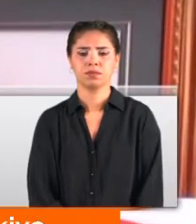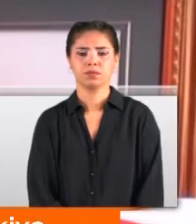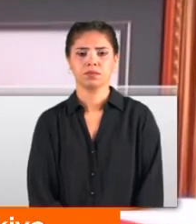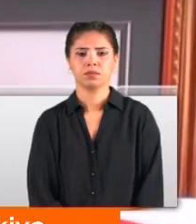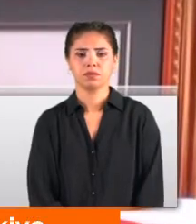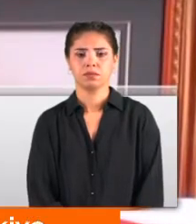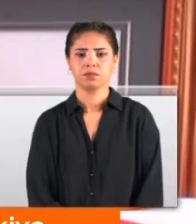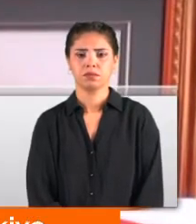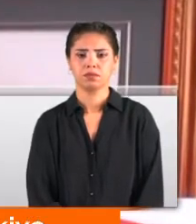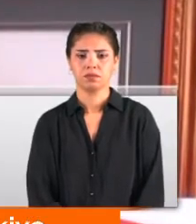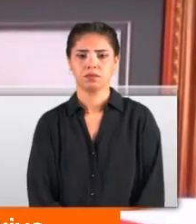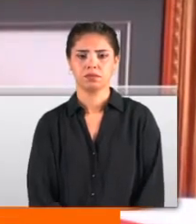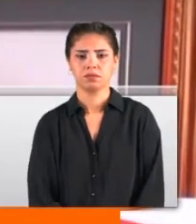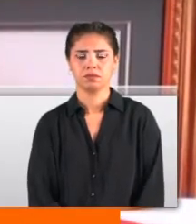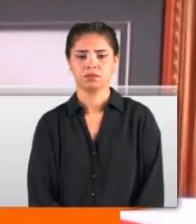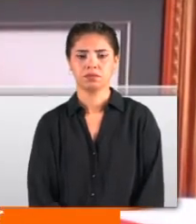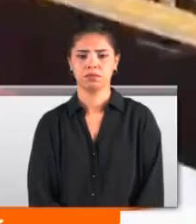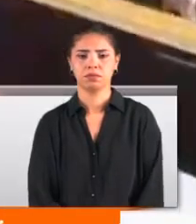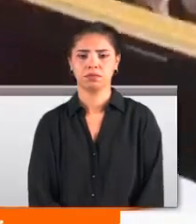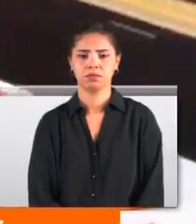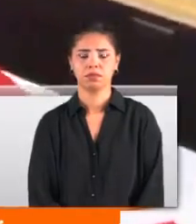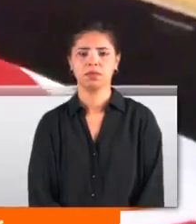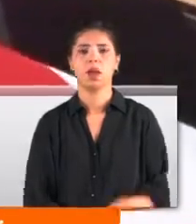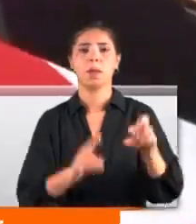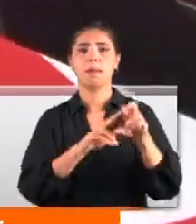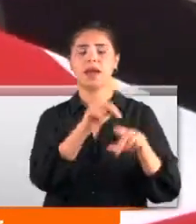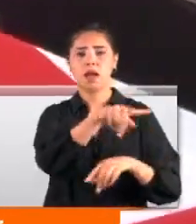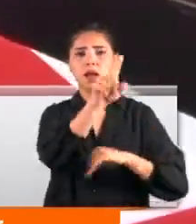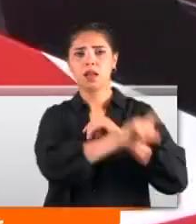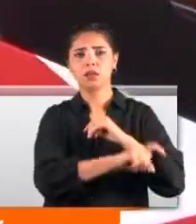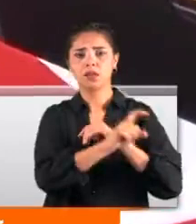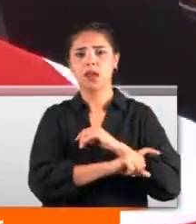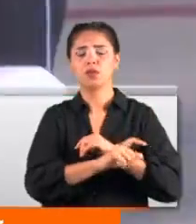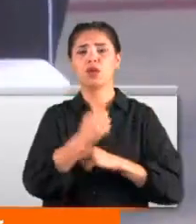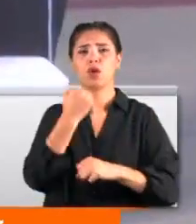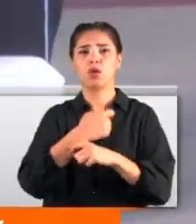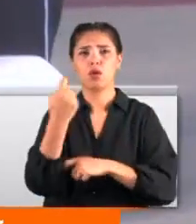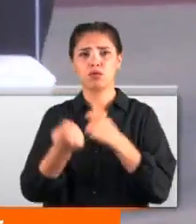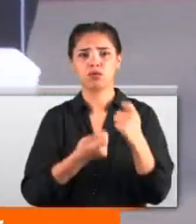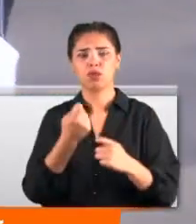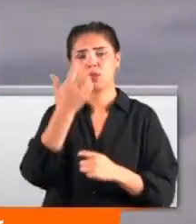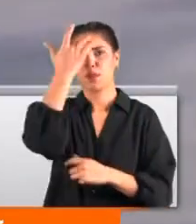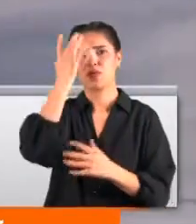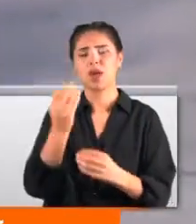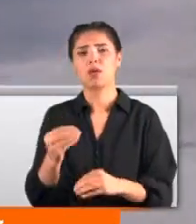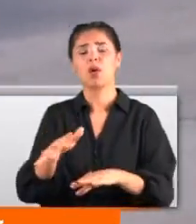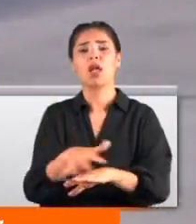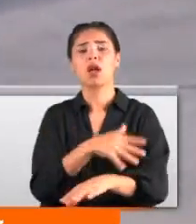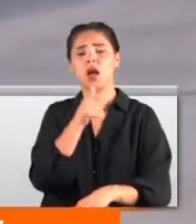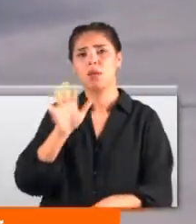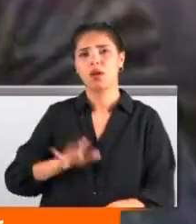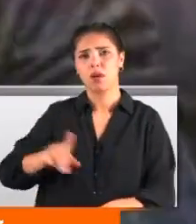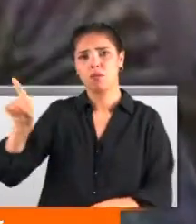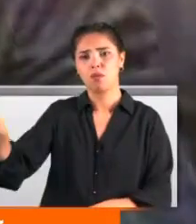uğrunda ölüm varsa vatandır. PKK'lı hainler kalleşçe görevi başında şehit etmişti kaymakam oğlunu.